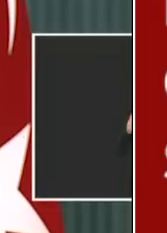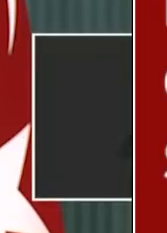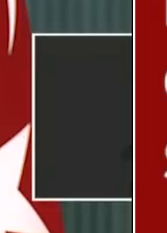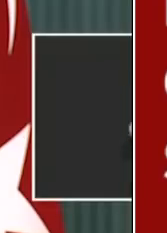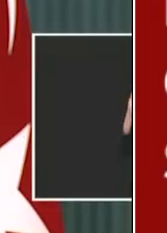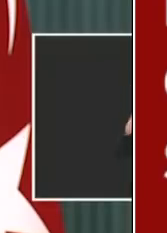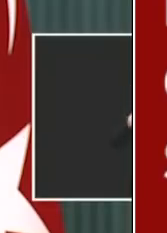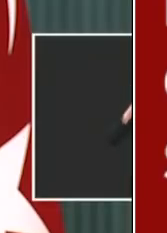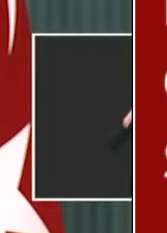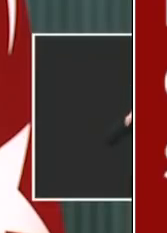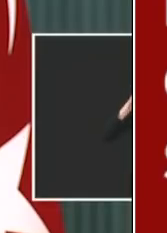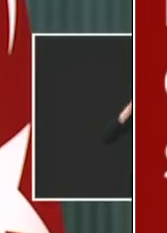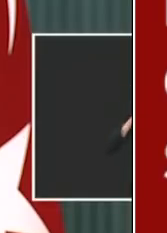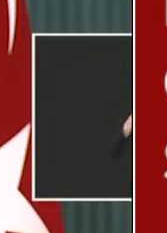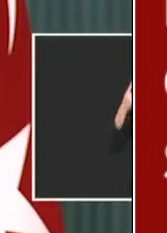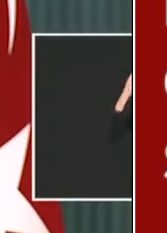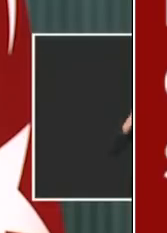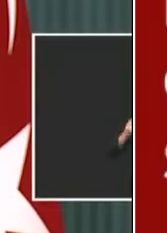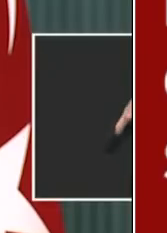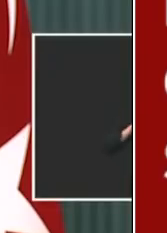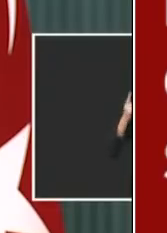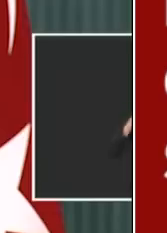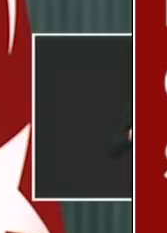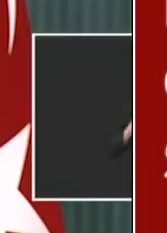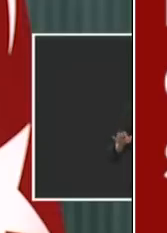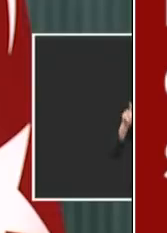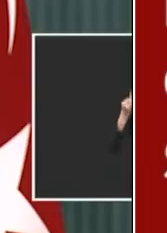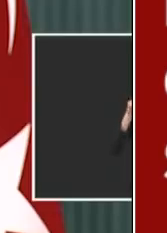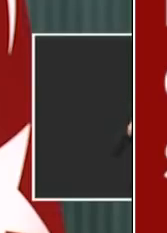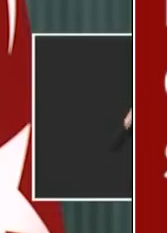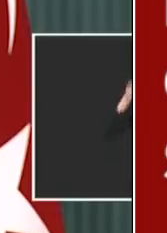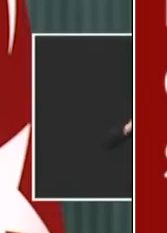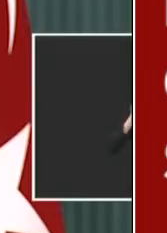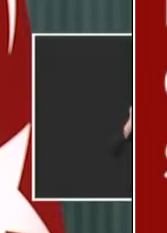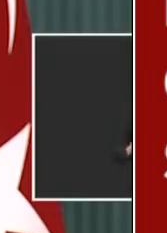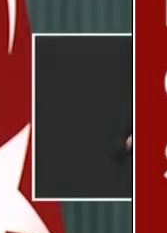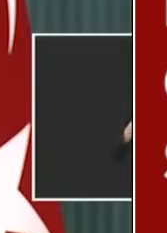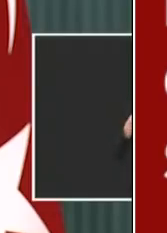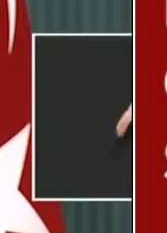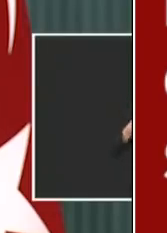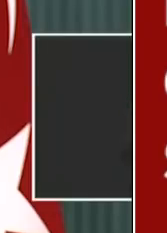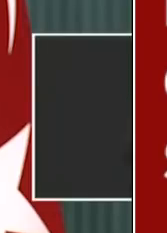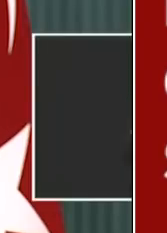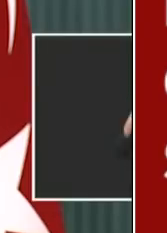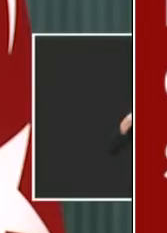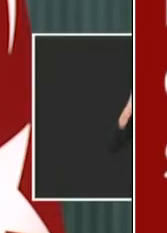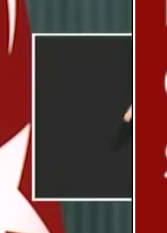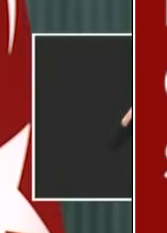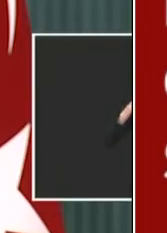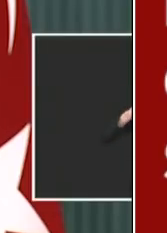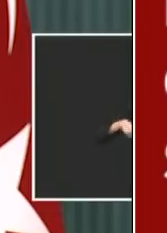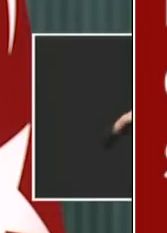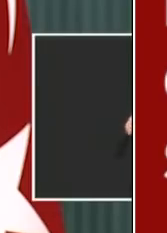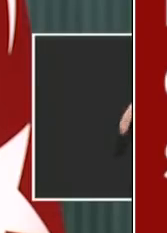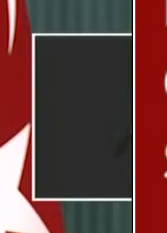kapsamlı Görüş alışverişinde bulunduk duada yaptığımız başbaşa ve heyetler arası görüşmelerin